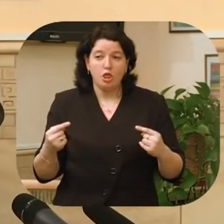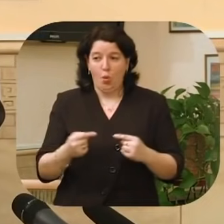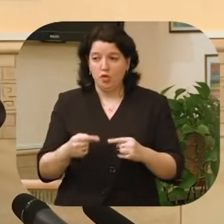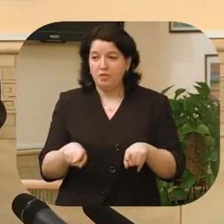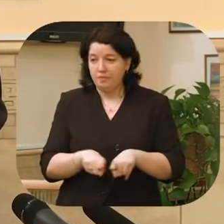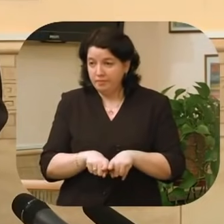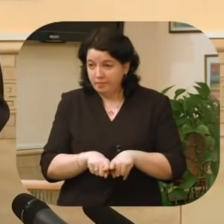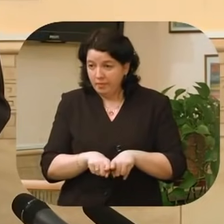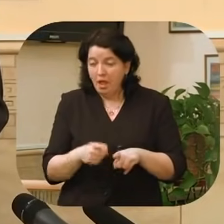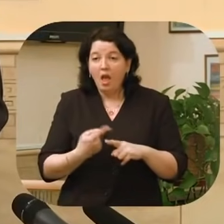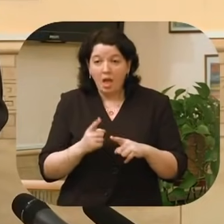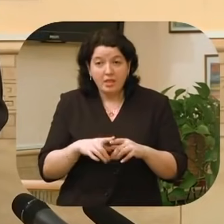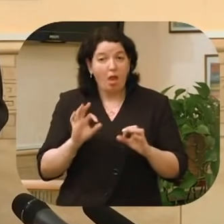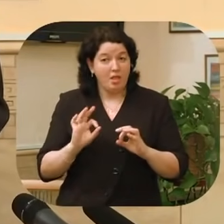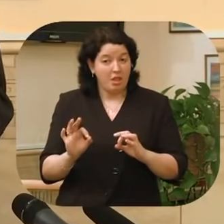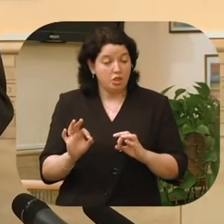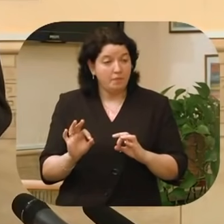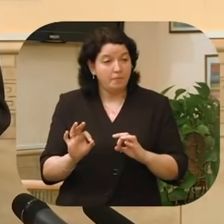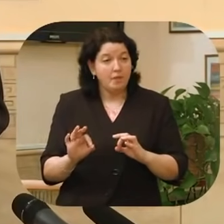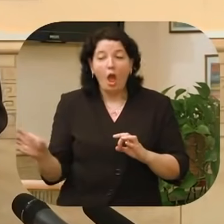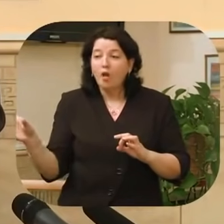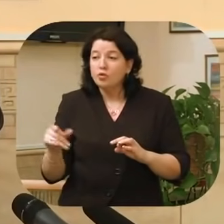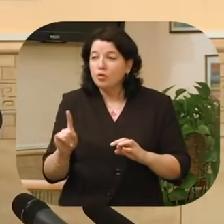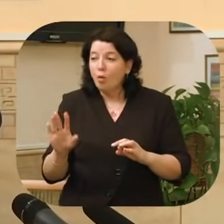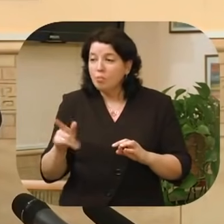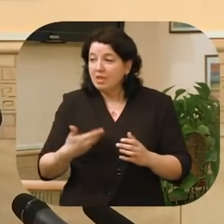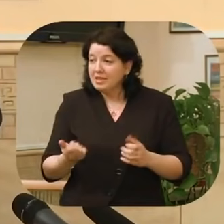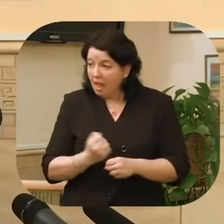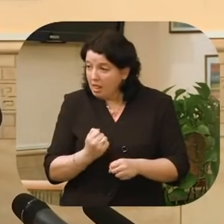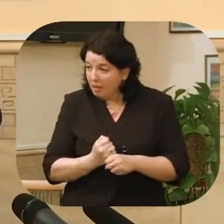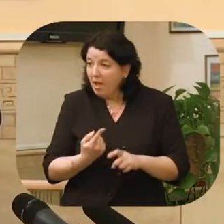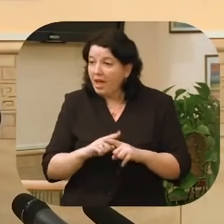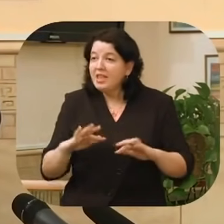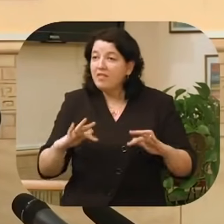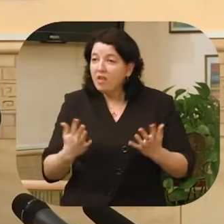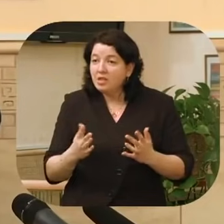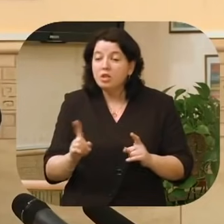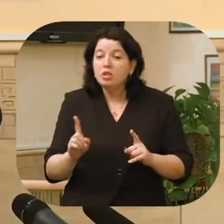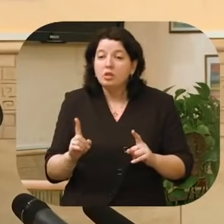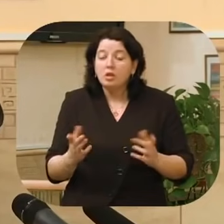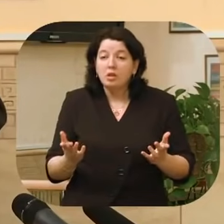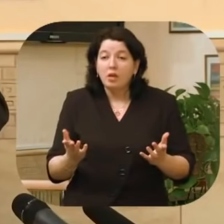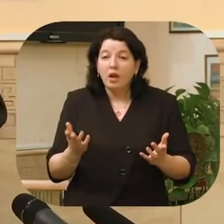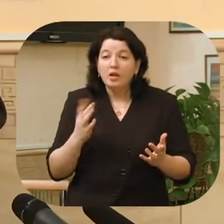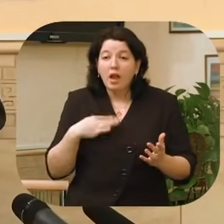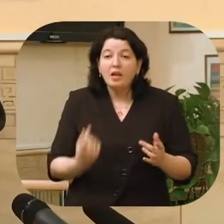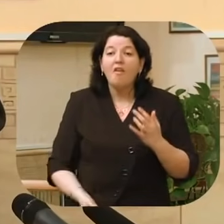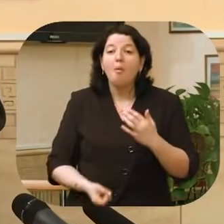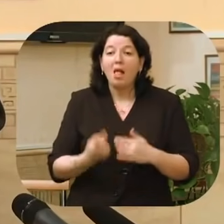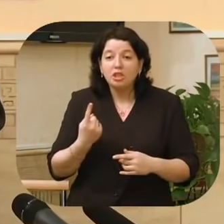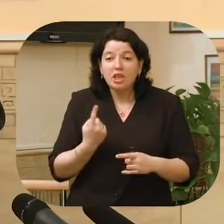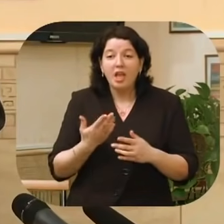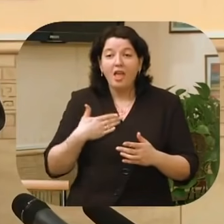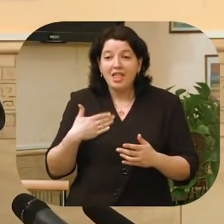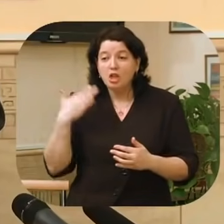точно. Это, конечно. Все, что мы делаем, это является не что иным, как